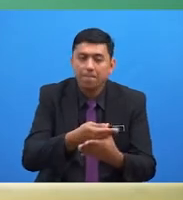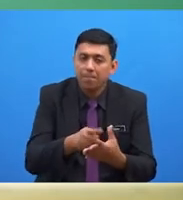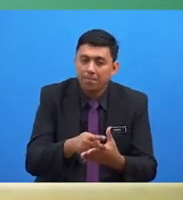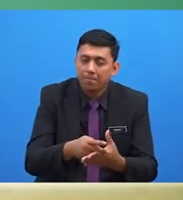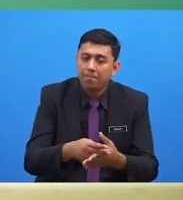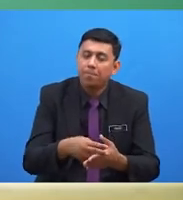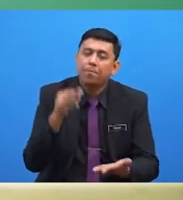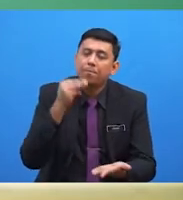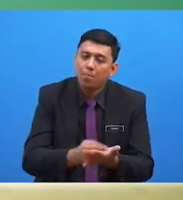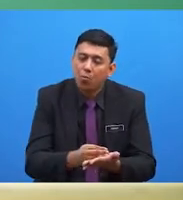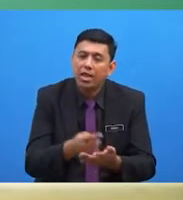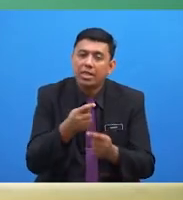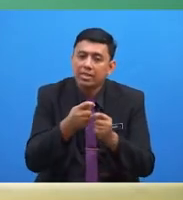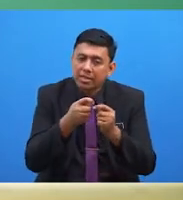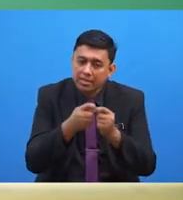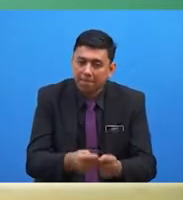kaedah modal tetap.